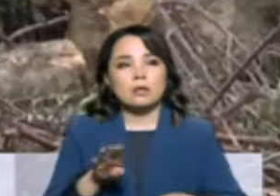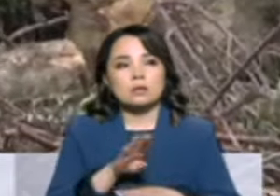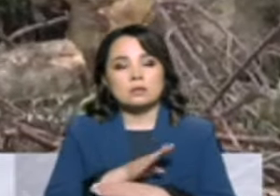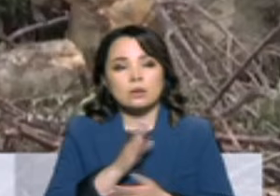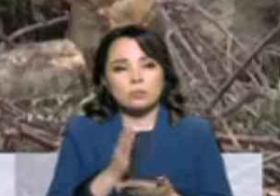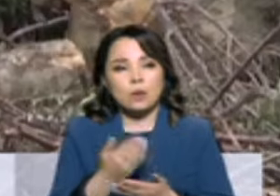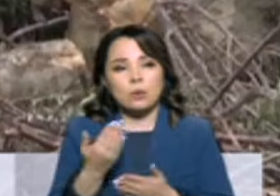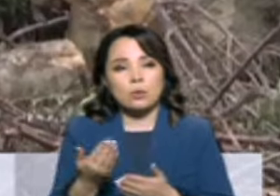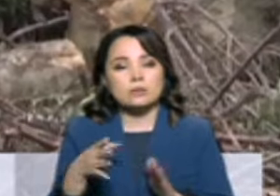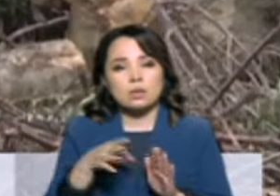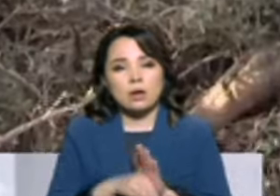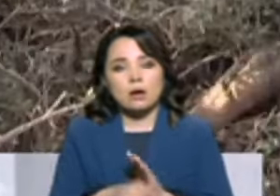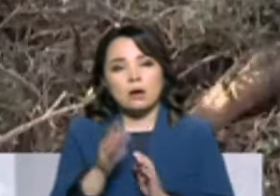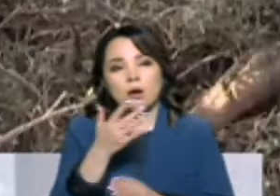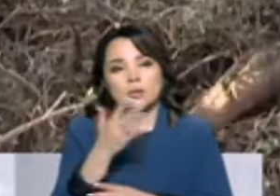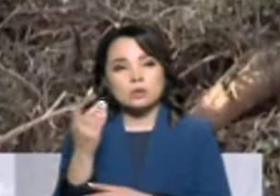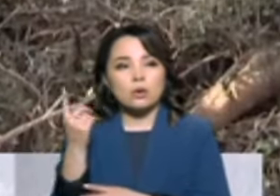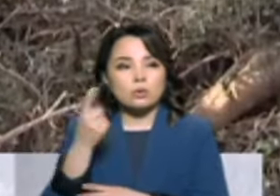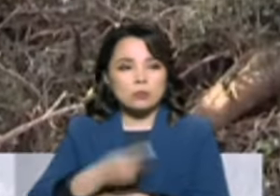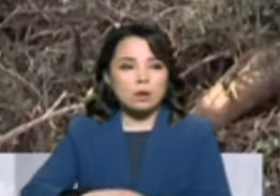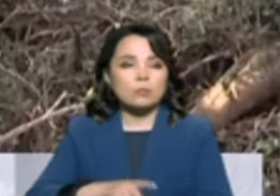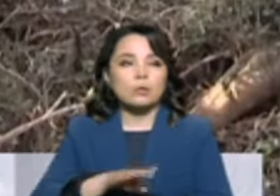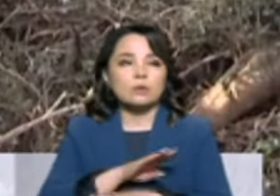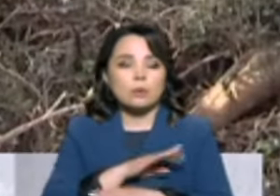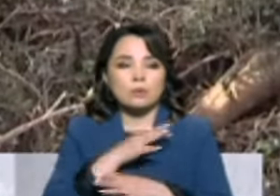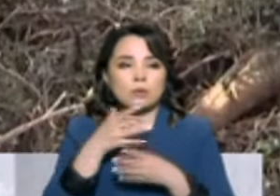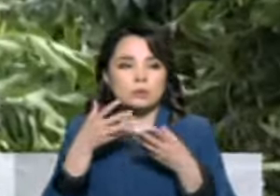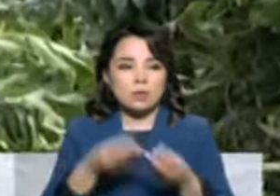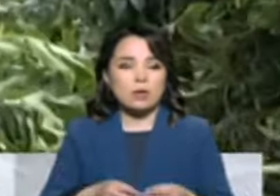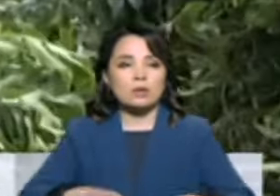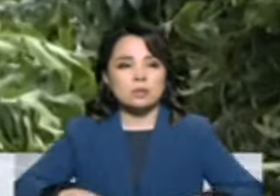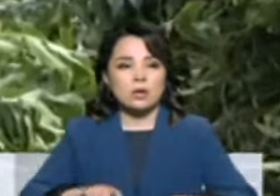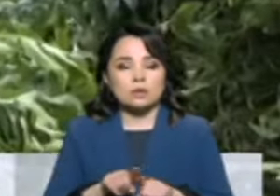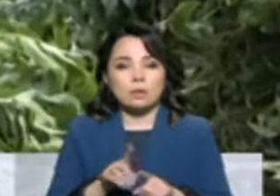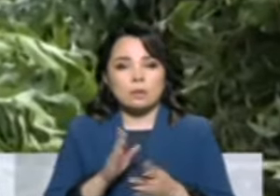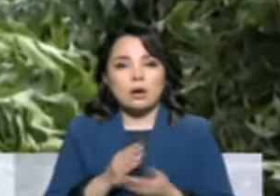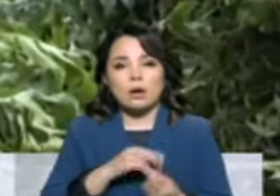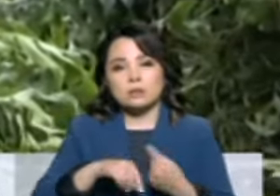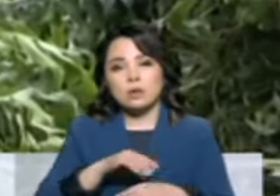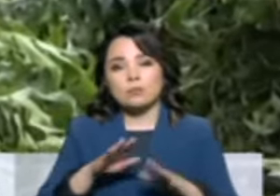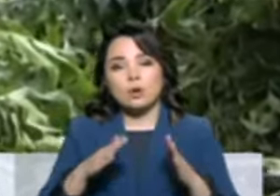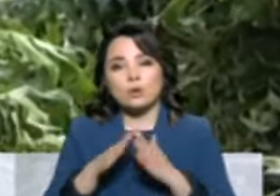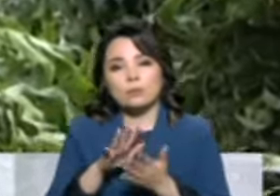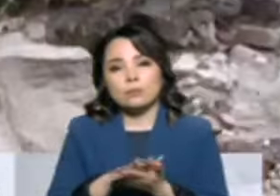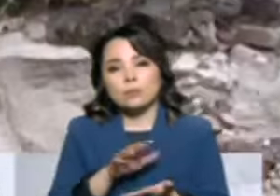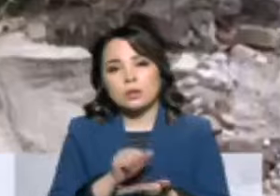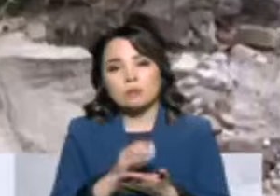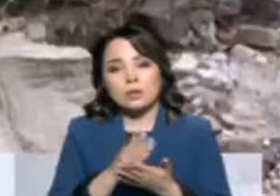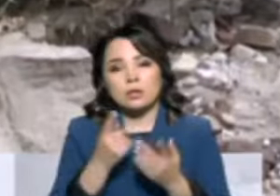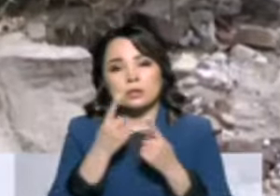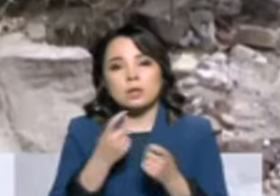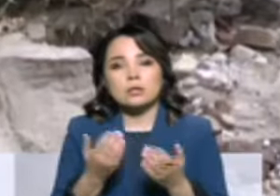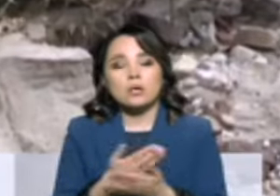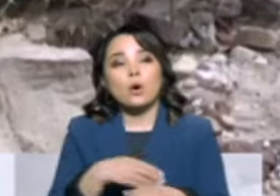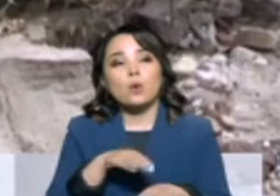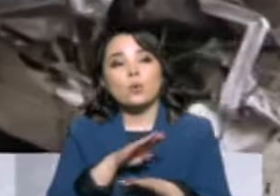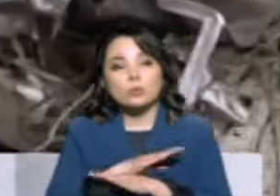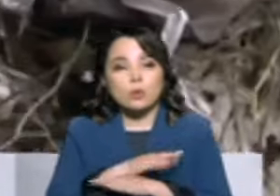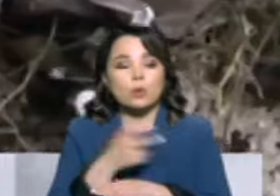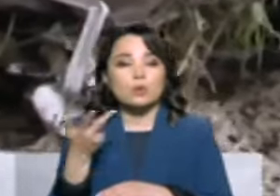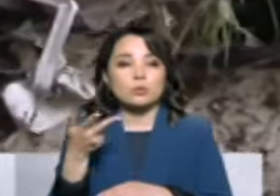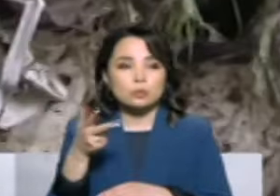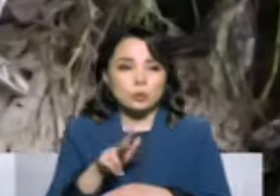етті. Сонымен қатар ағаштар құлап, талай көлікті басып қалды. Және де үйлер мен кәсіпорындар зақымданды. Болжамдар қарағанда өлгендердің